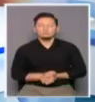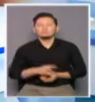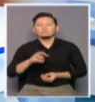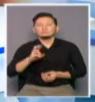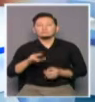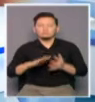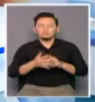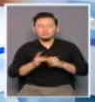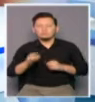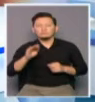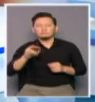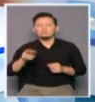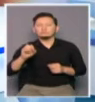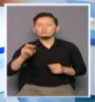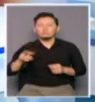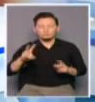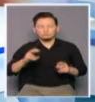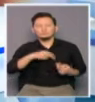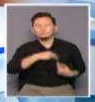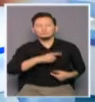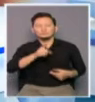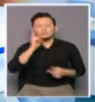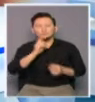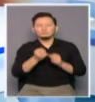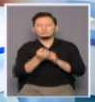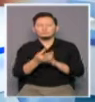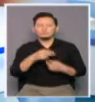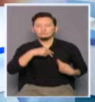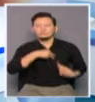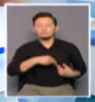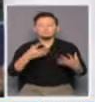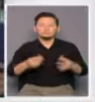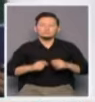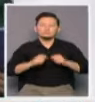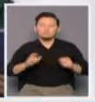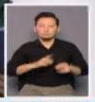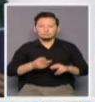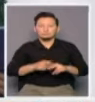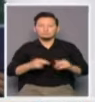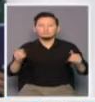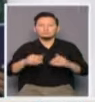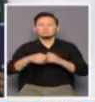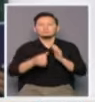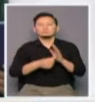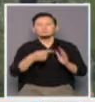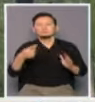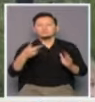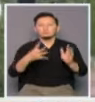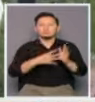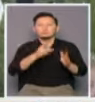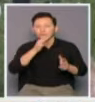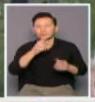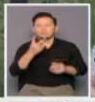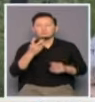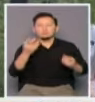Мақат ауданда жасыл ел жастар еңбек жасағының 14-ші еңбек маусымы ашылды. Бұл ауданда 16 мен 29 жас аралығындағы